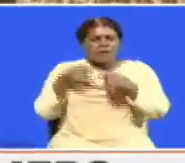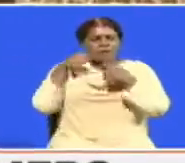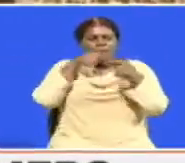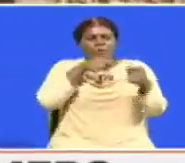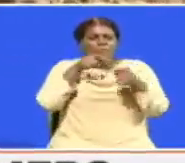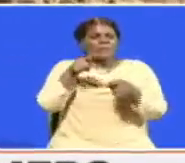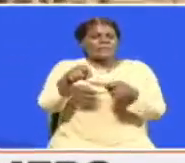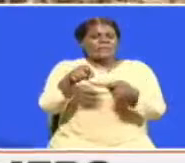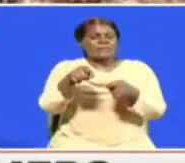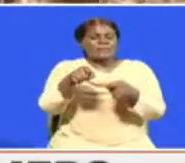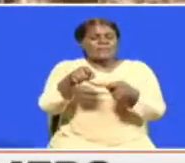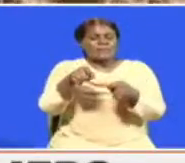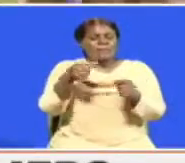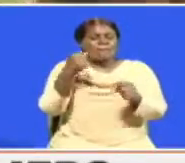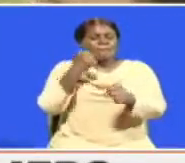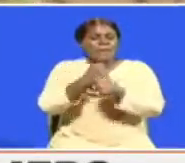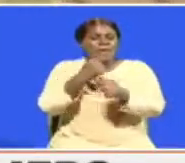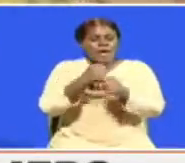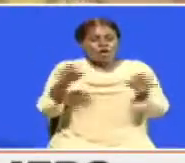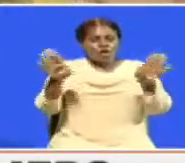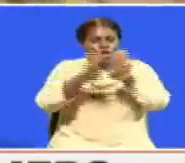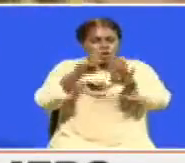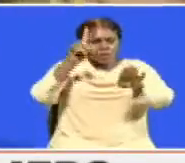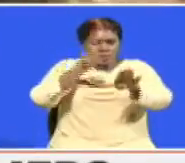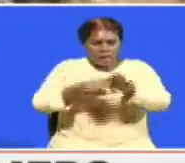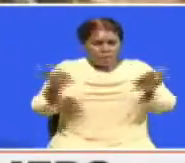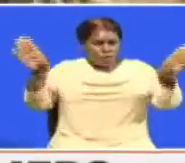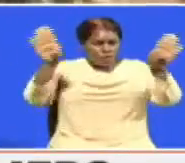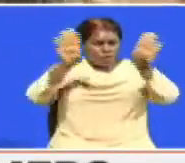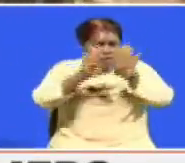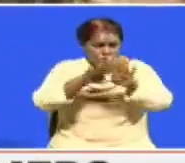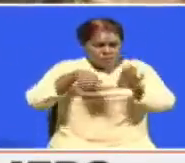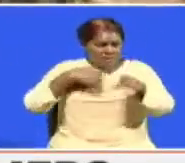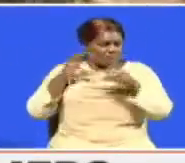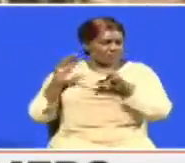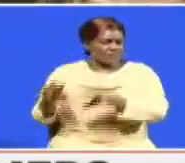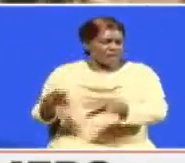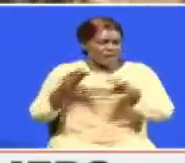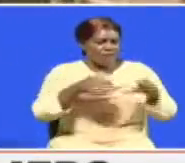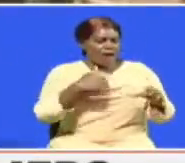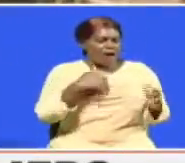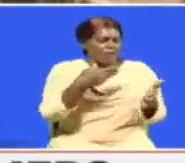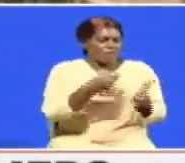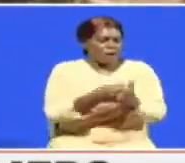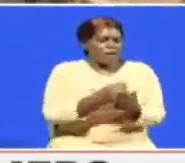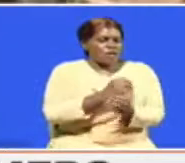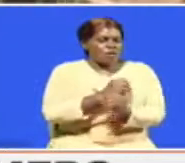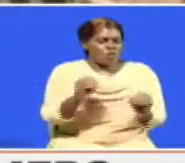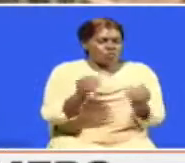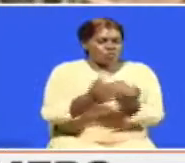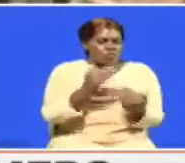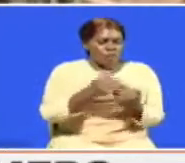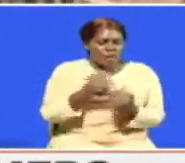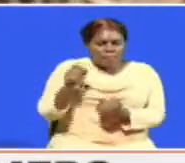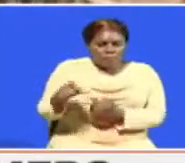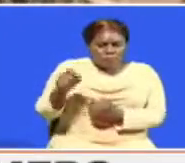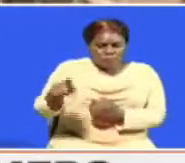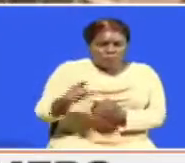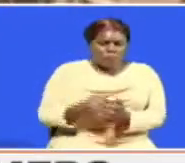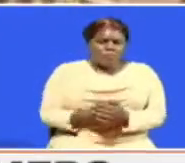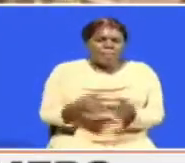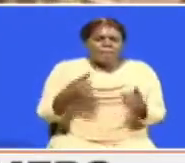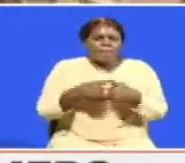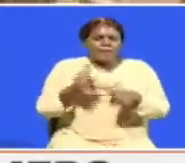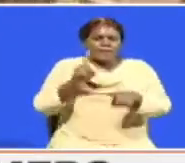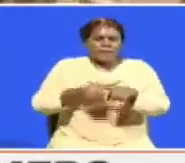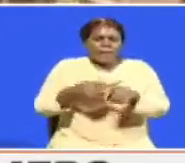what prompted closure of millers. So wakati walikuwa wamefunga kampuni, tulikuwa tunateseka sababu hatuna pesa zingine za kutunza miwa zingine ama kuanzisha mradi wa miwa ingine.